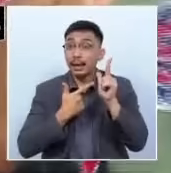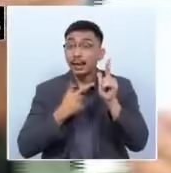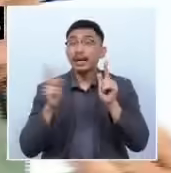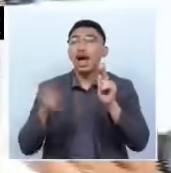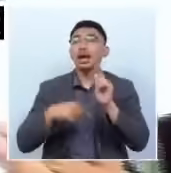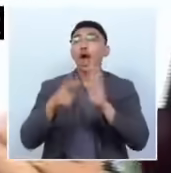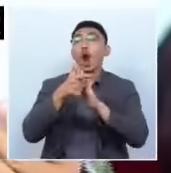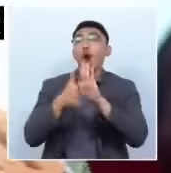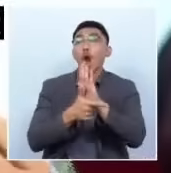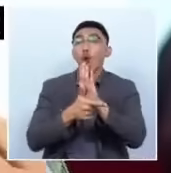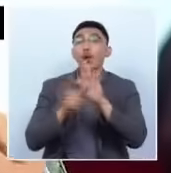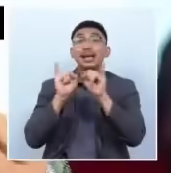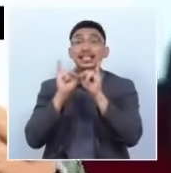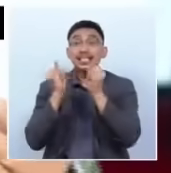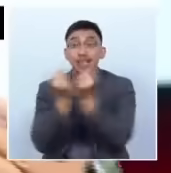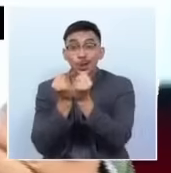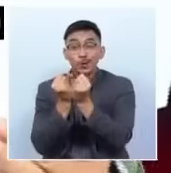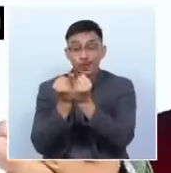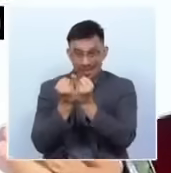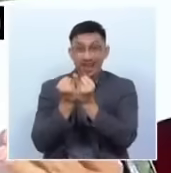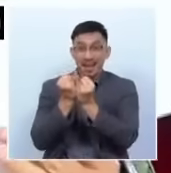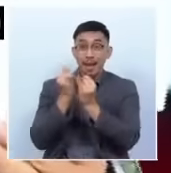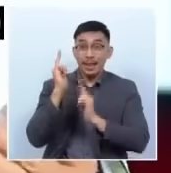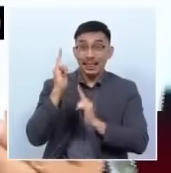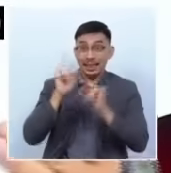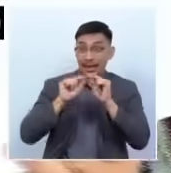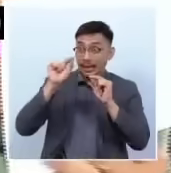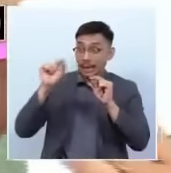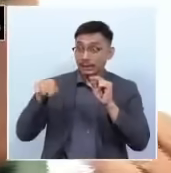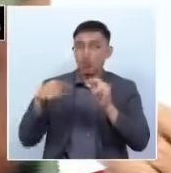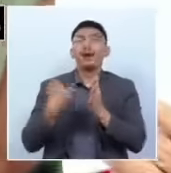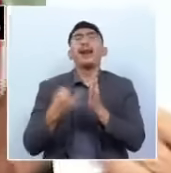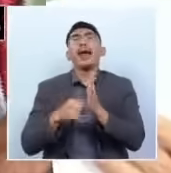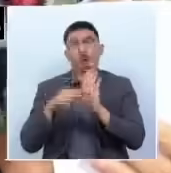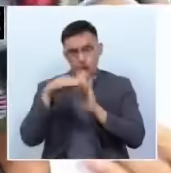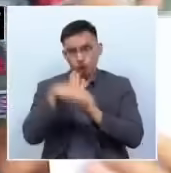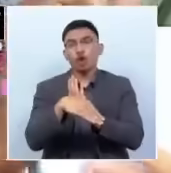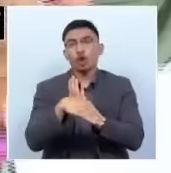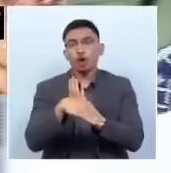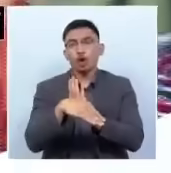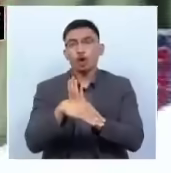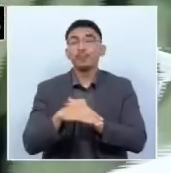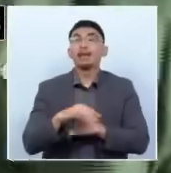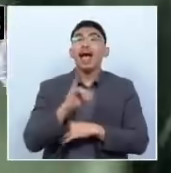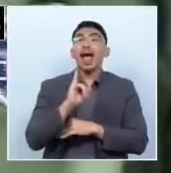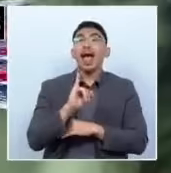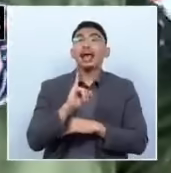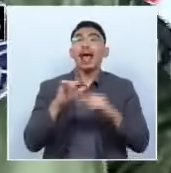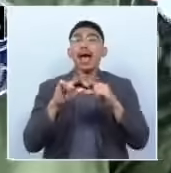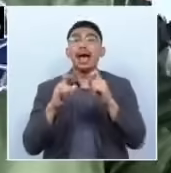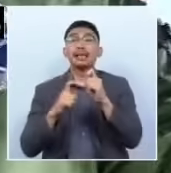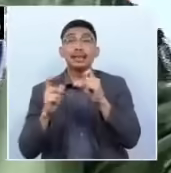turun proporsi anggaran pertahanan kita sumbernya iiss military Balance Plus